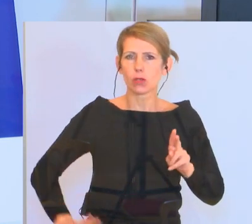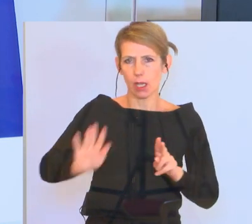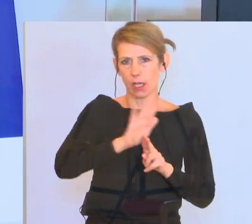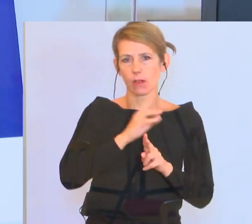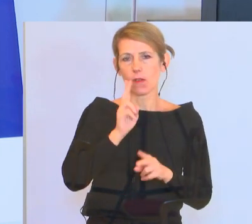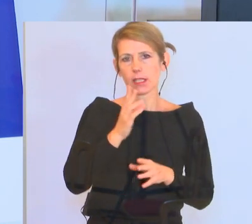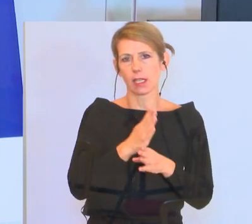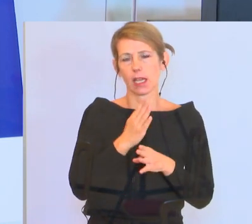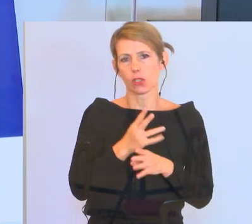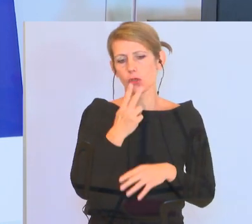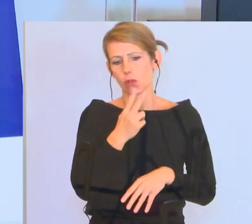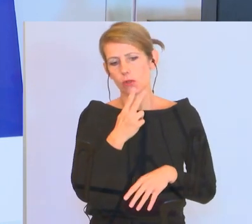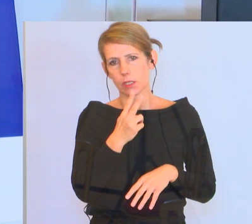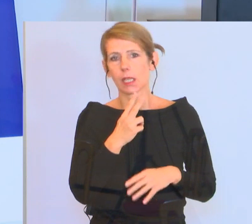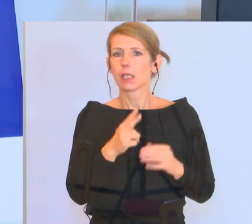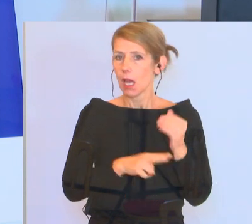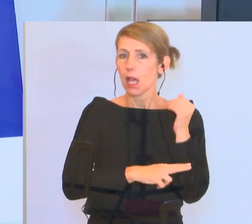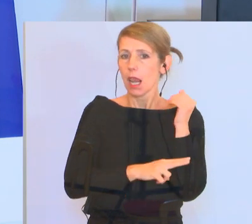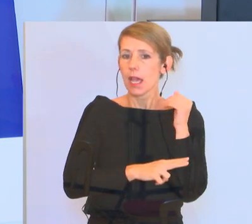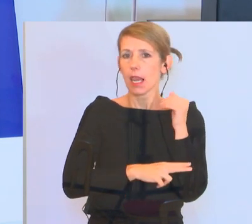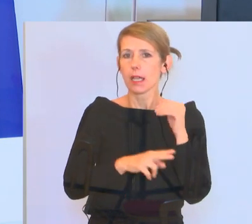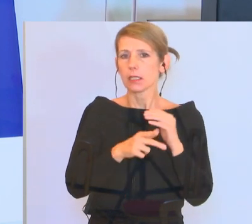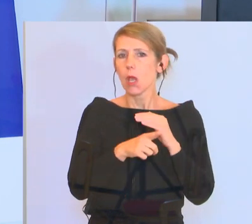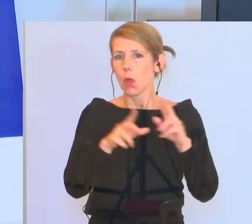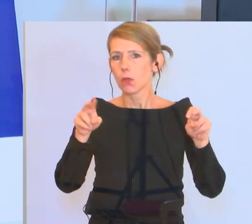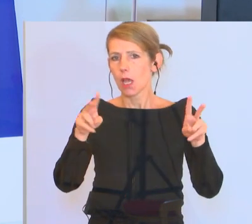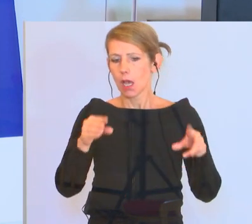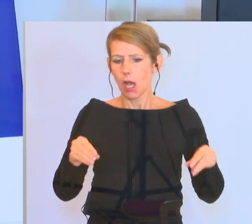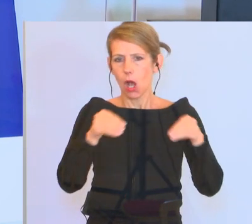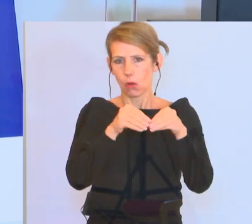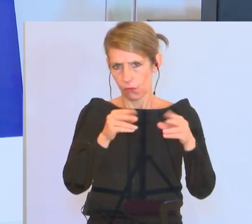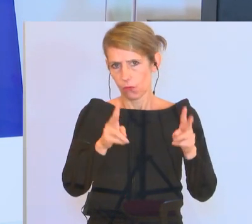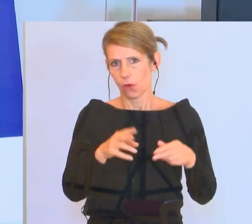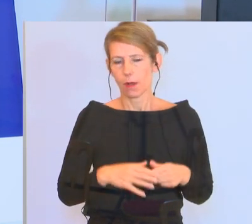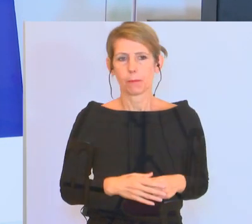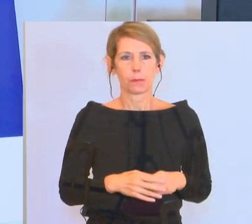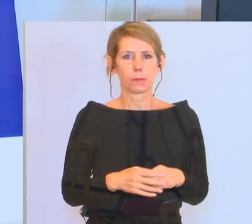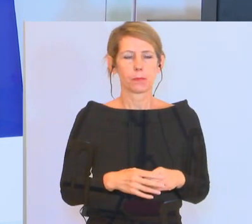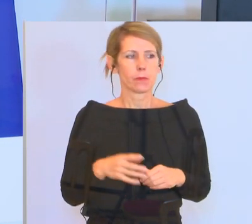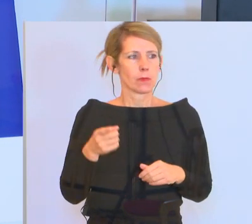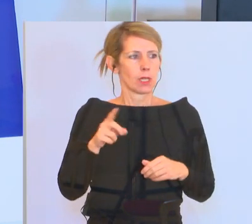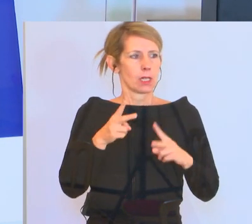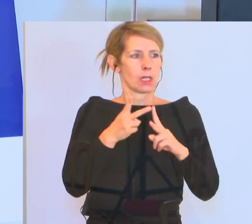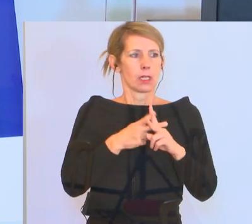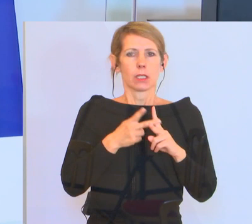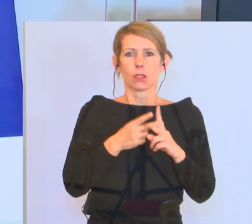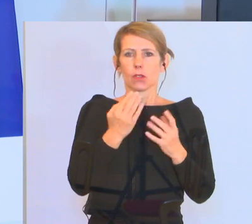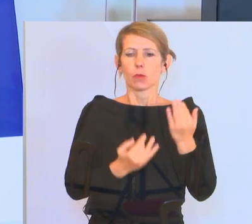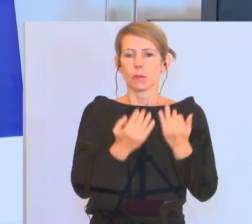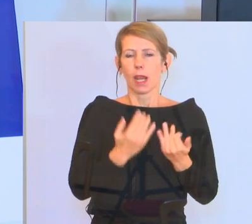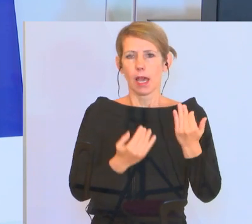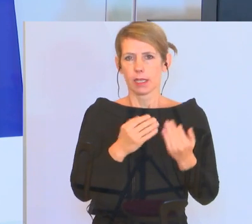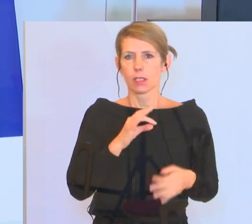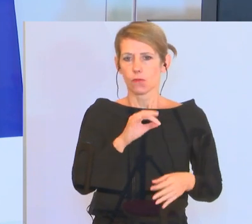hier die Lehrlingslücke schließen. Ich möchte jetzt kurz noch auf die Zwischenbilanz zur Taskforce